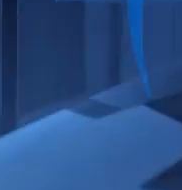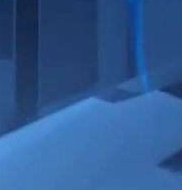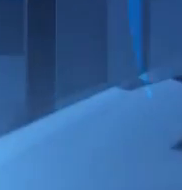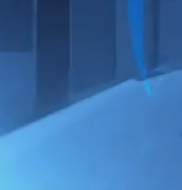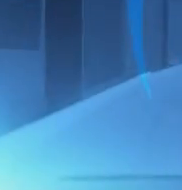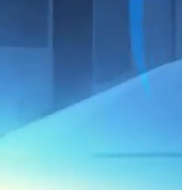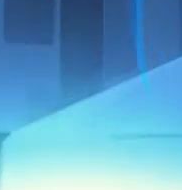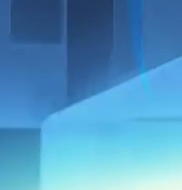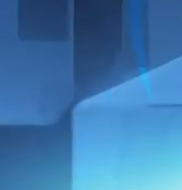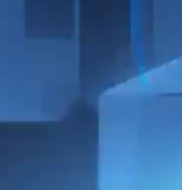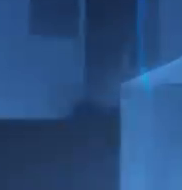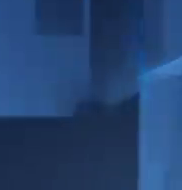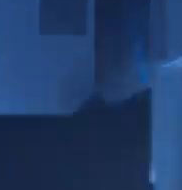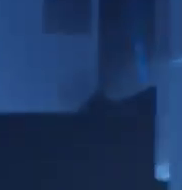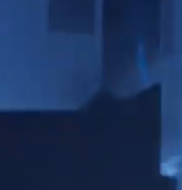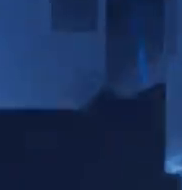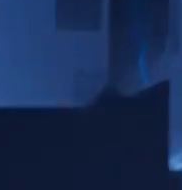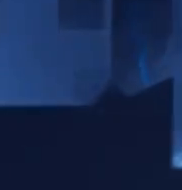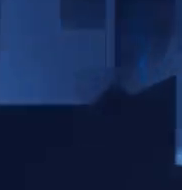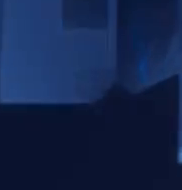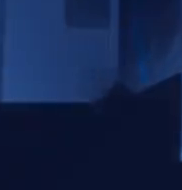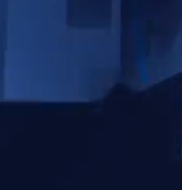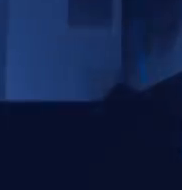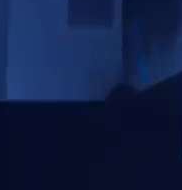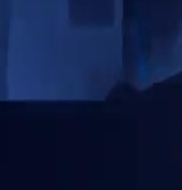Азамбай, телеканал ЖТСУ.